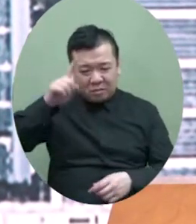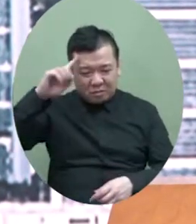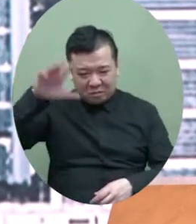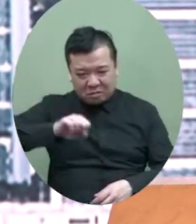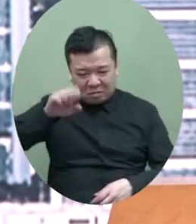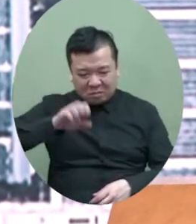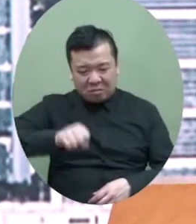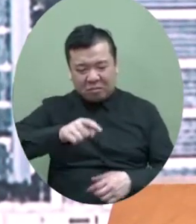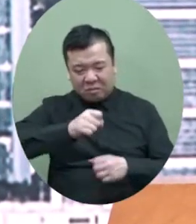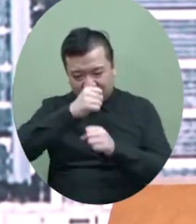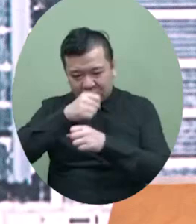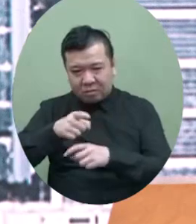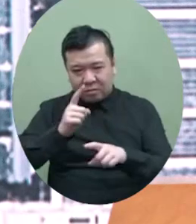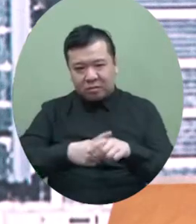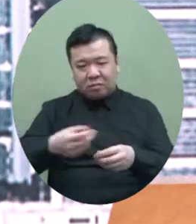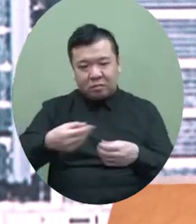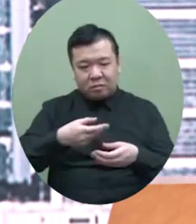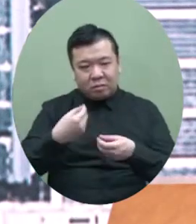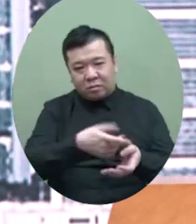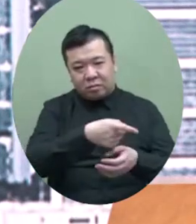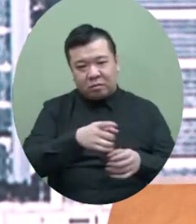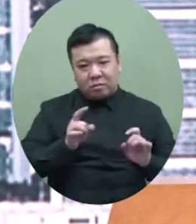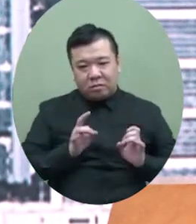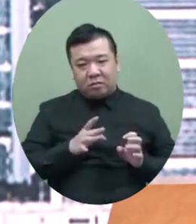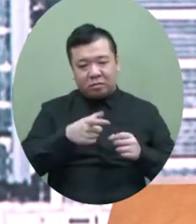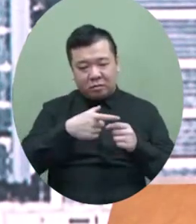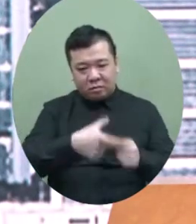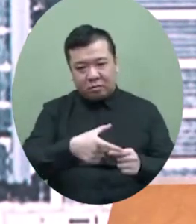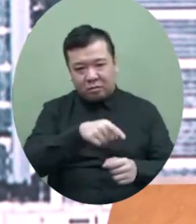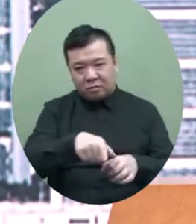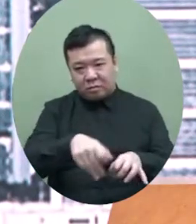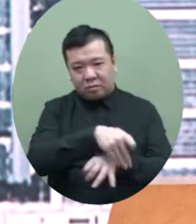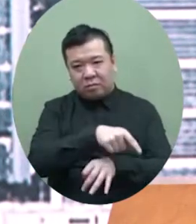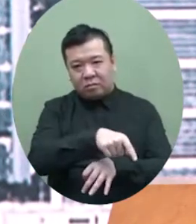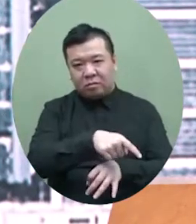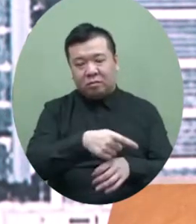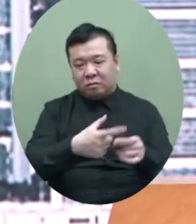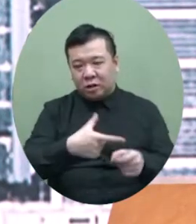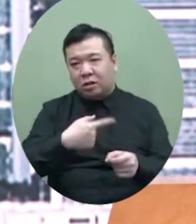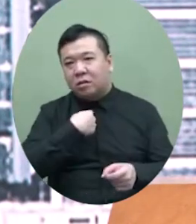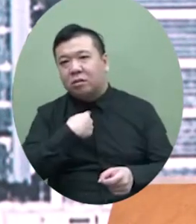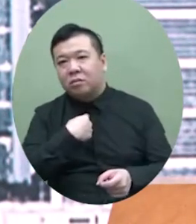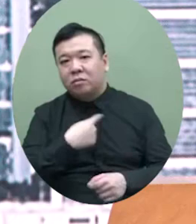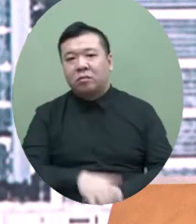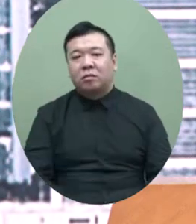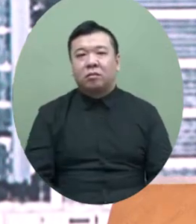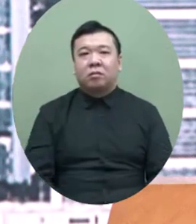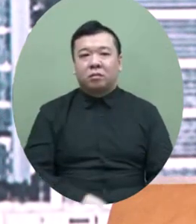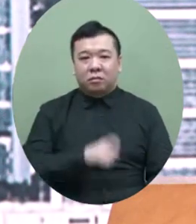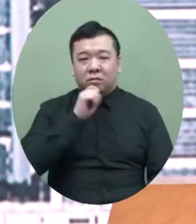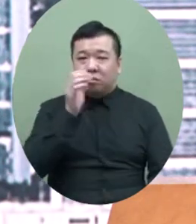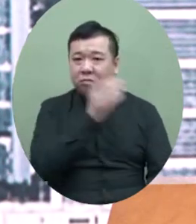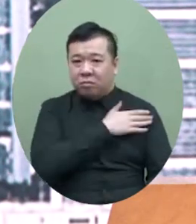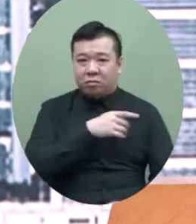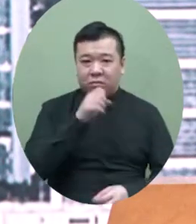化驗。所以請還我哋呢啲私營化驗所嘅合約商咧個公道啊！我有責任咧係